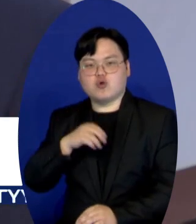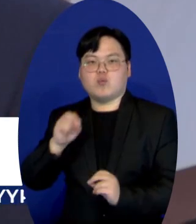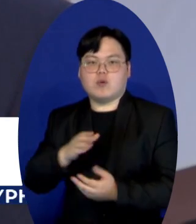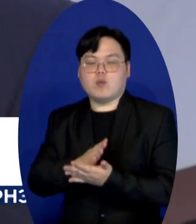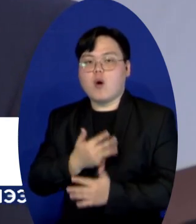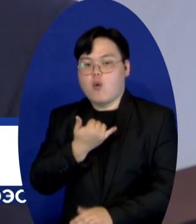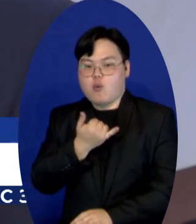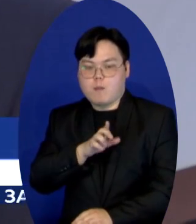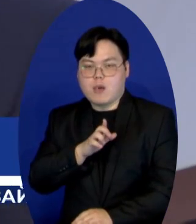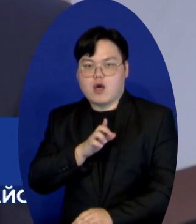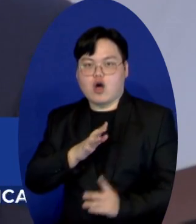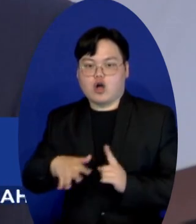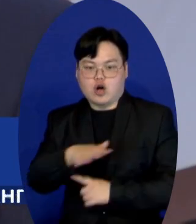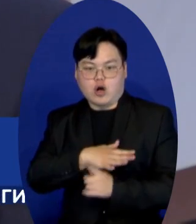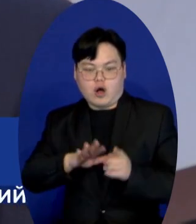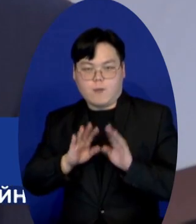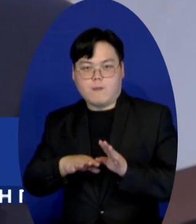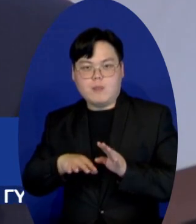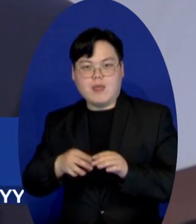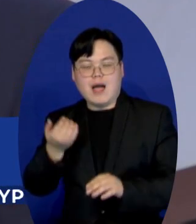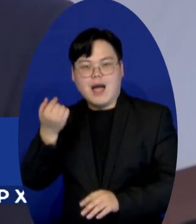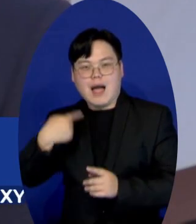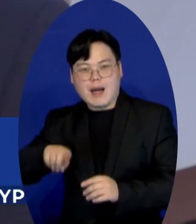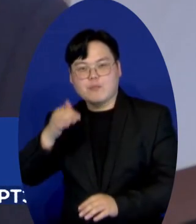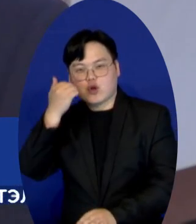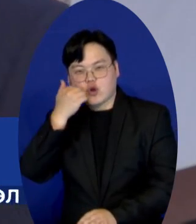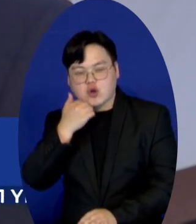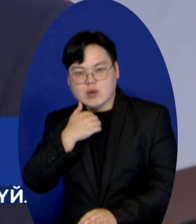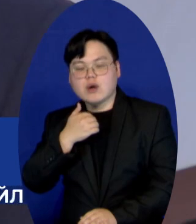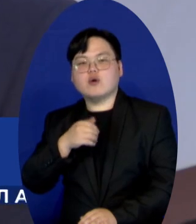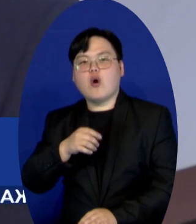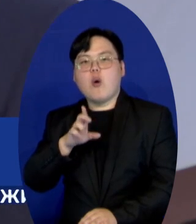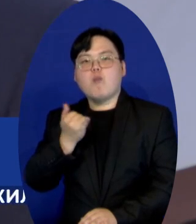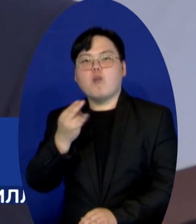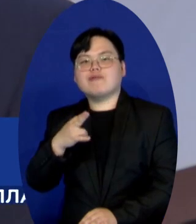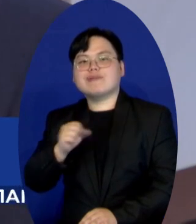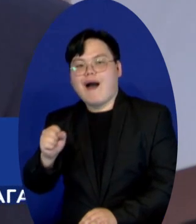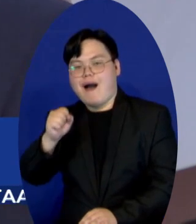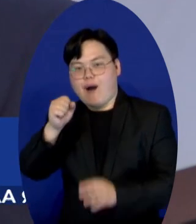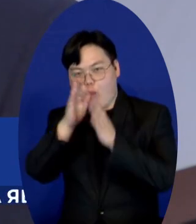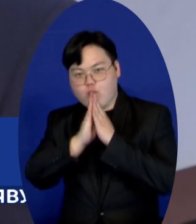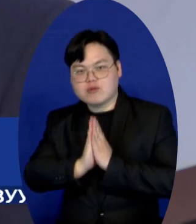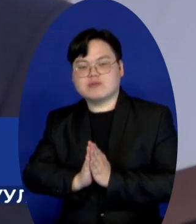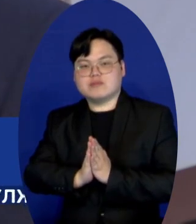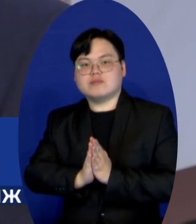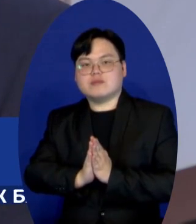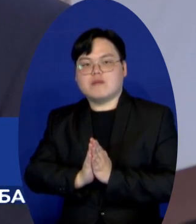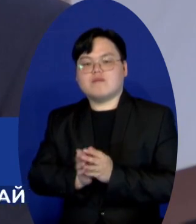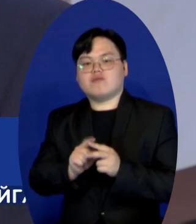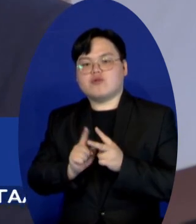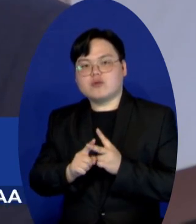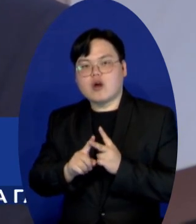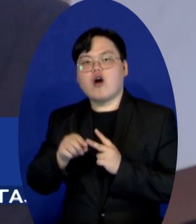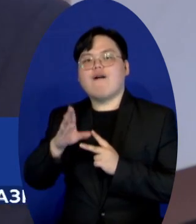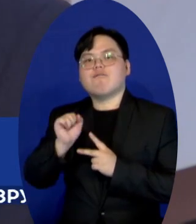байж байгаа хамгийн эртний буддын шашны сүм хийд байх магадлалыг өндөр. Хоёрдугаархтаа нь Ван хаан тойрол хааны өргөө